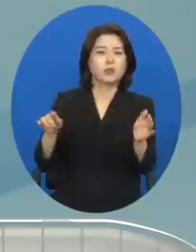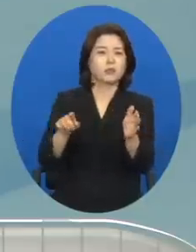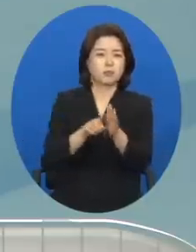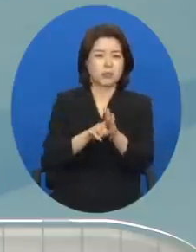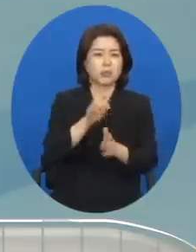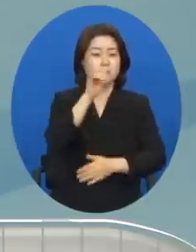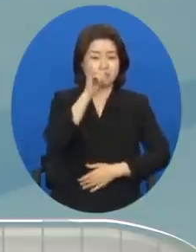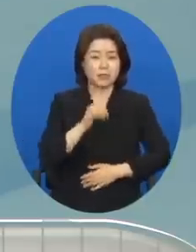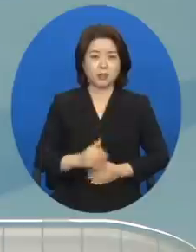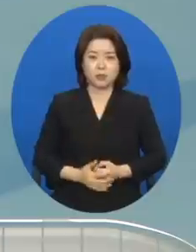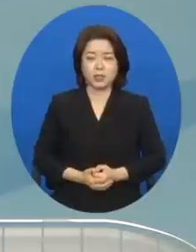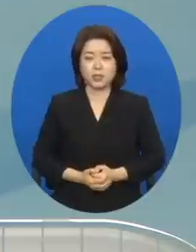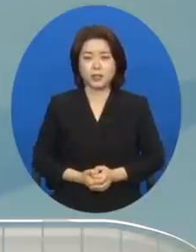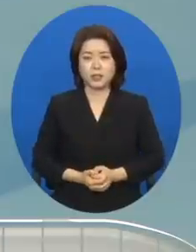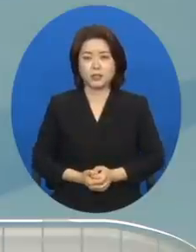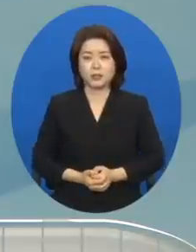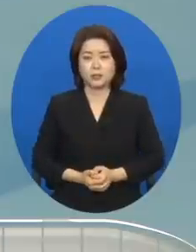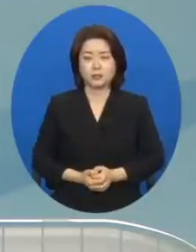거예요.